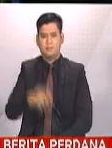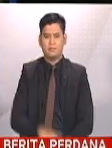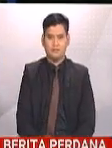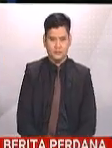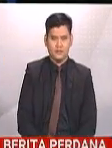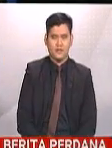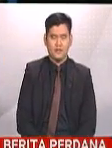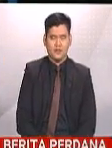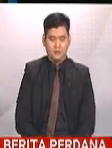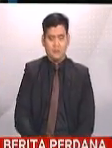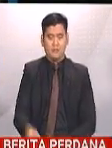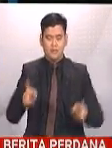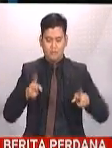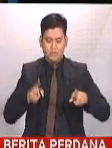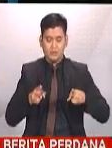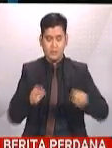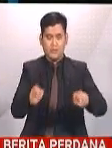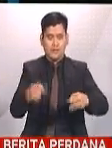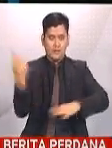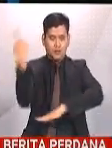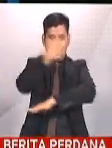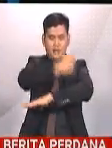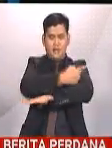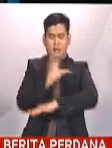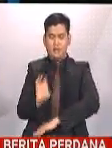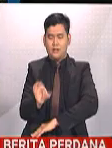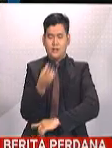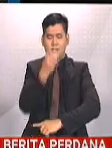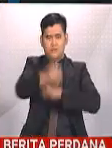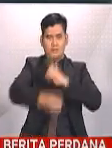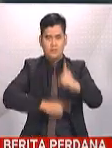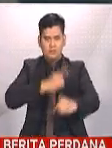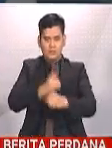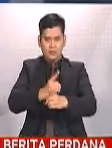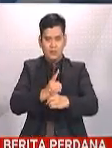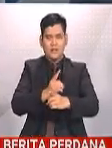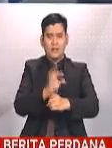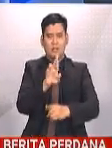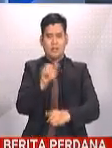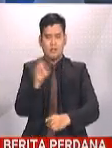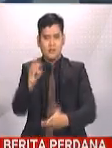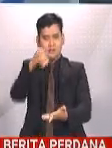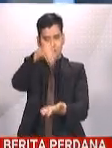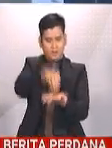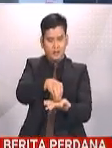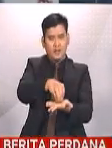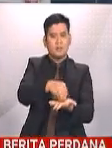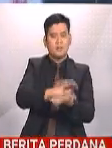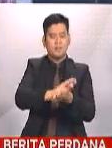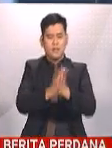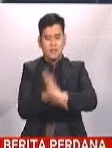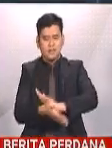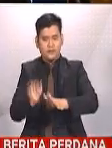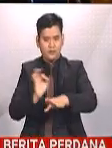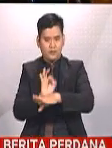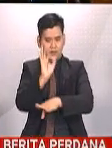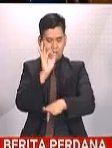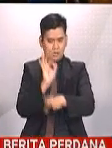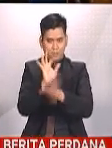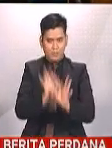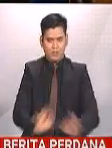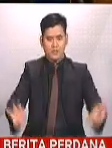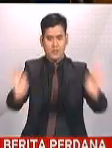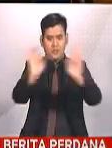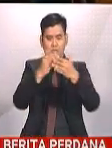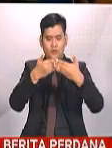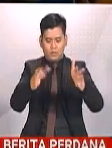Dato' Edin merasmikan Hari Radio Sedunia di Angkasa Puri. Beliau berharap radio akan terus memainkan peranan sebagai akses yang membuka ruang dan